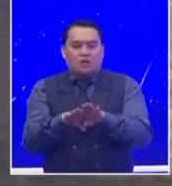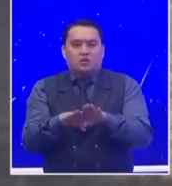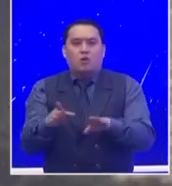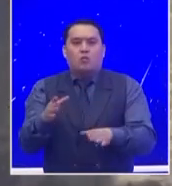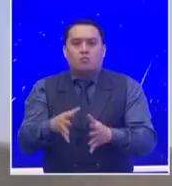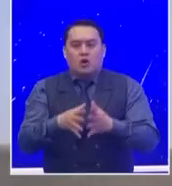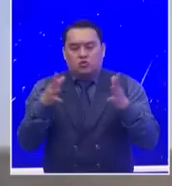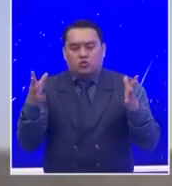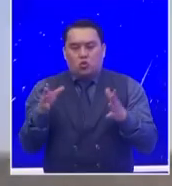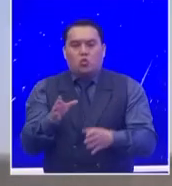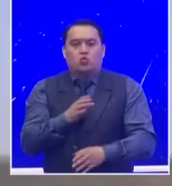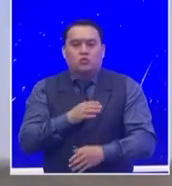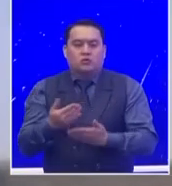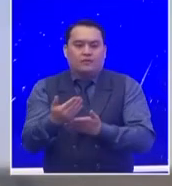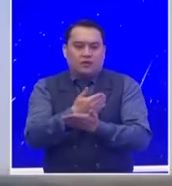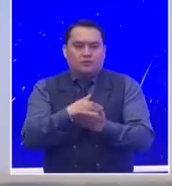ожидает богатого урожая.